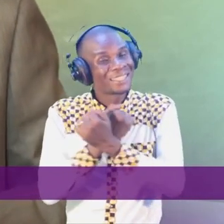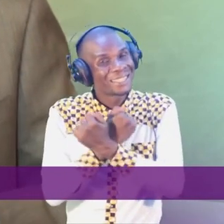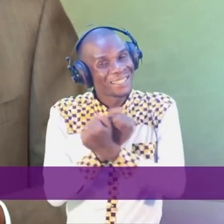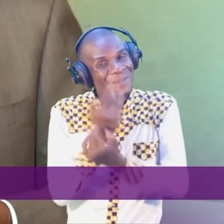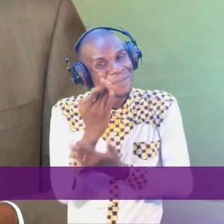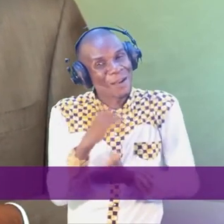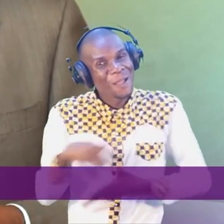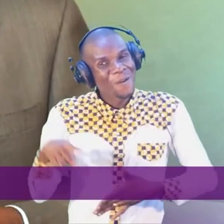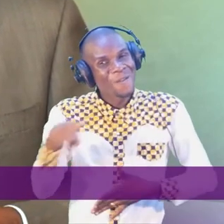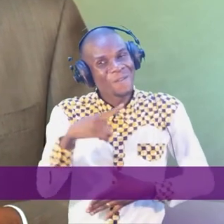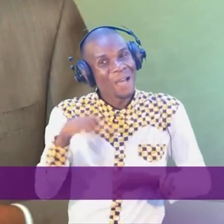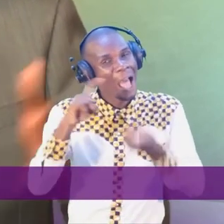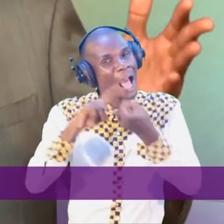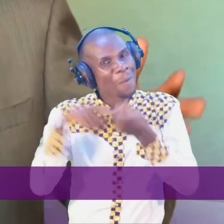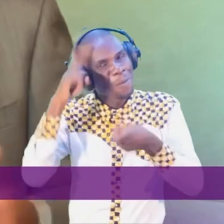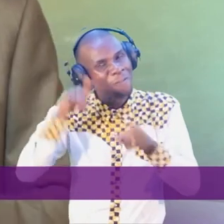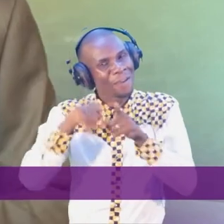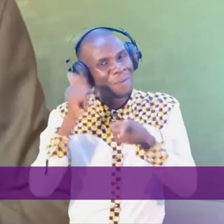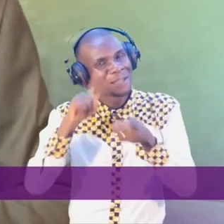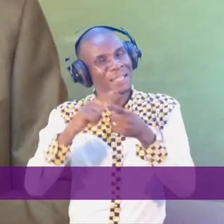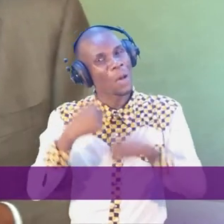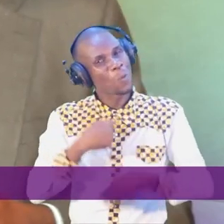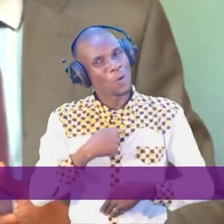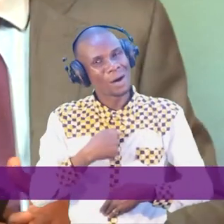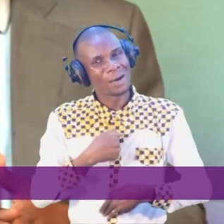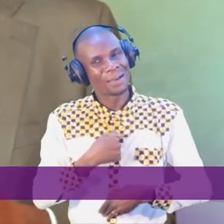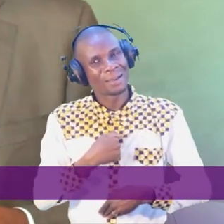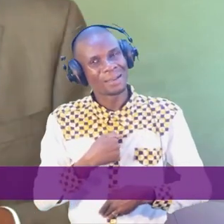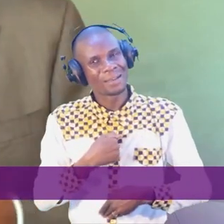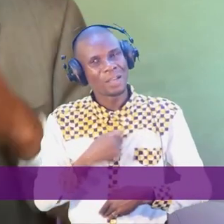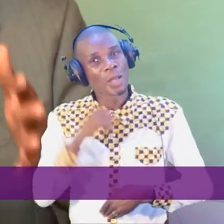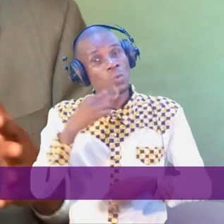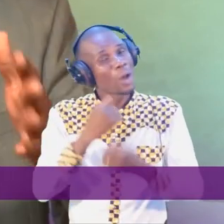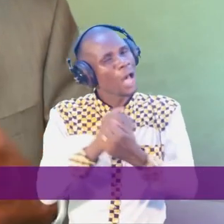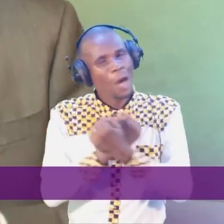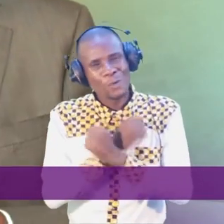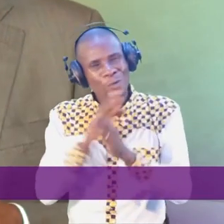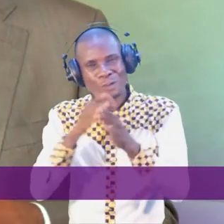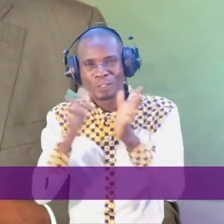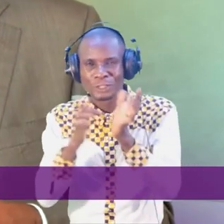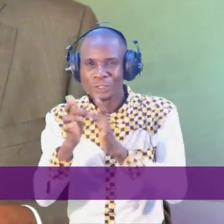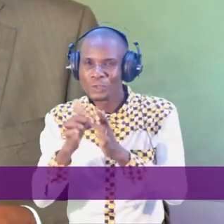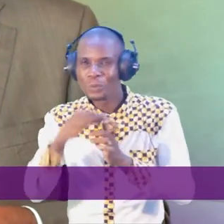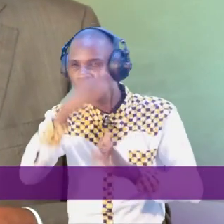tiini amri zangu. Jioni ya leo nilitaka tu nikuulize rafiki yangu,